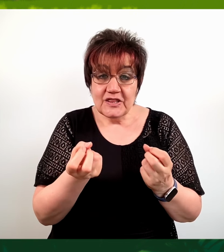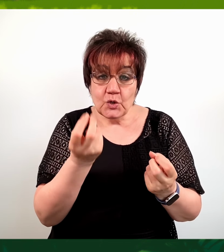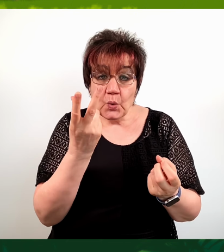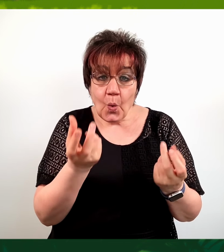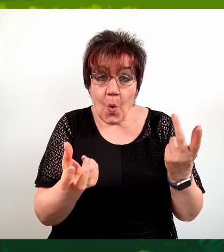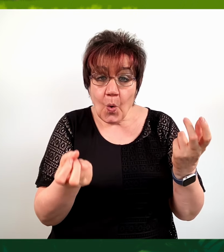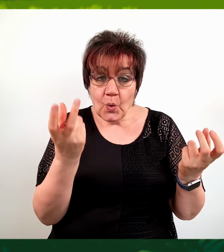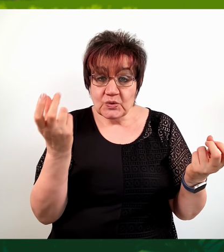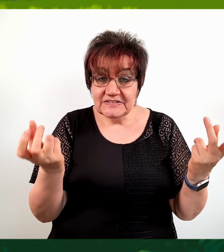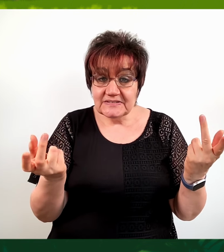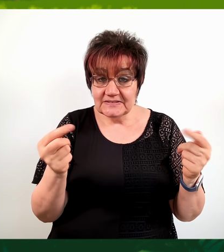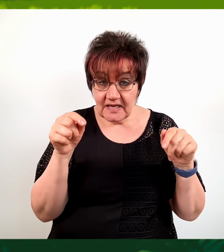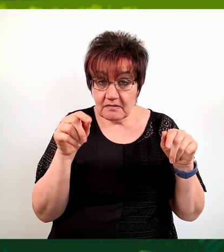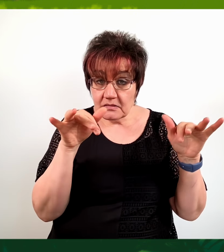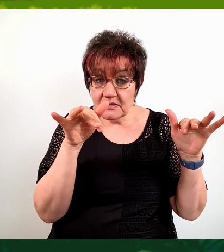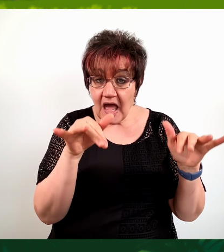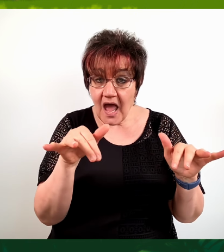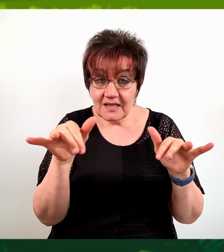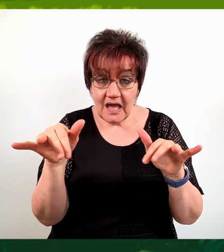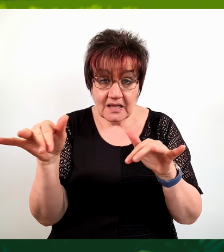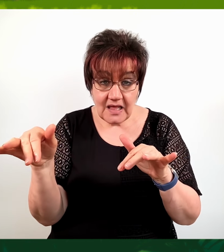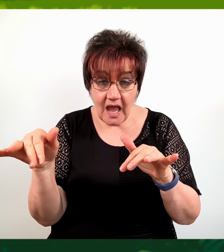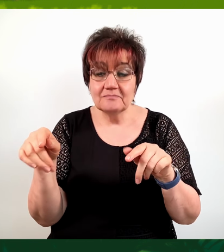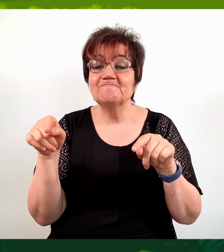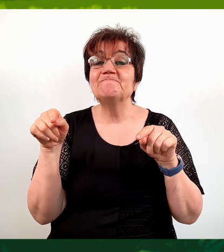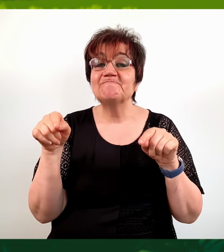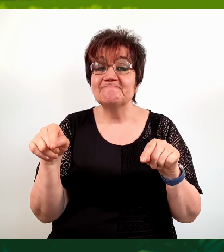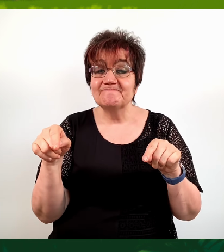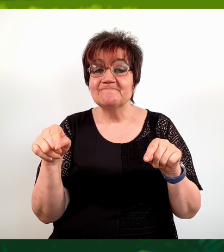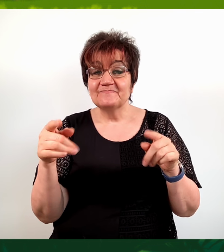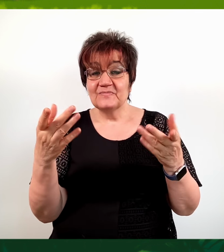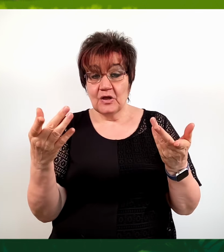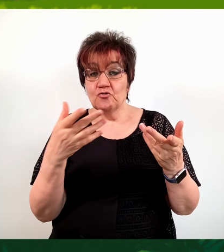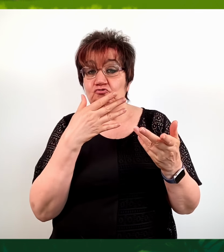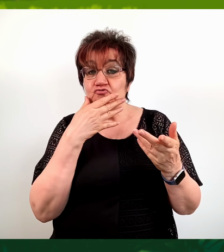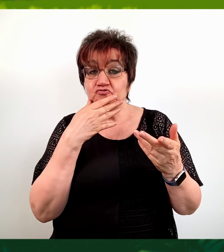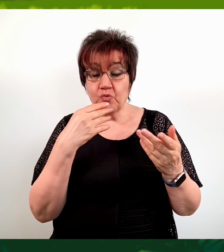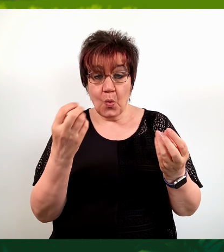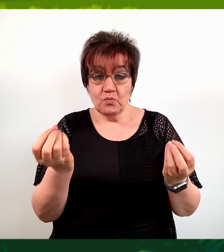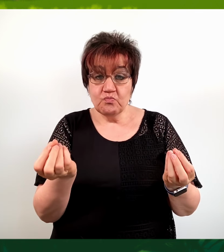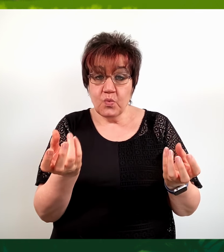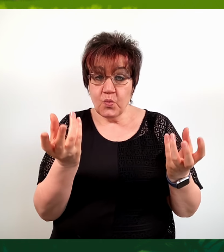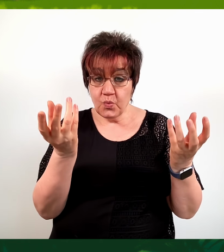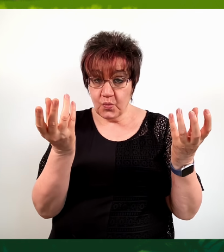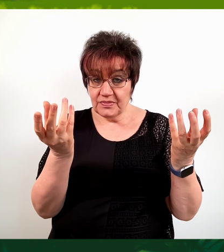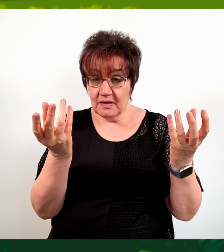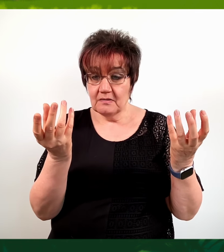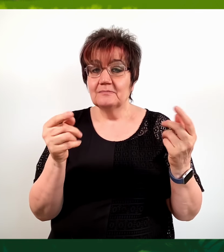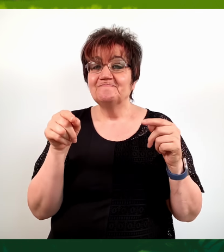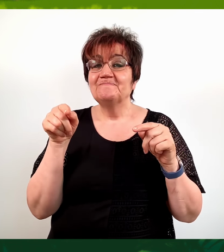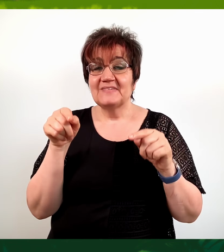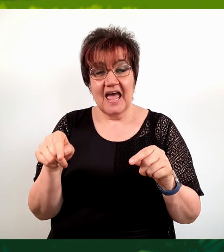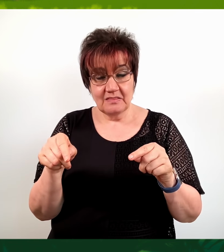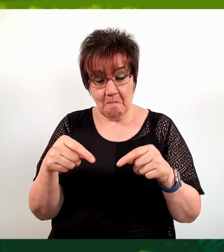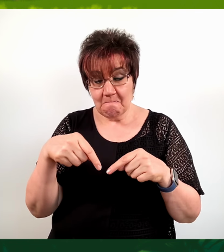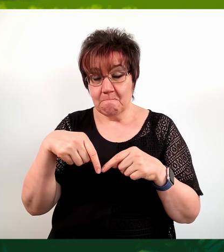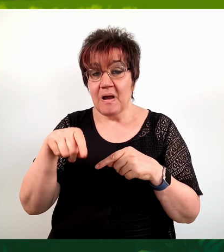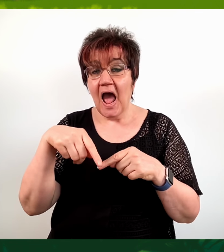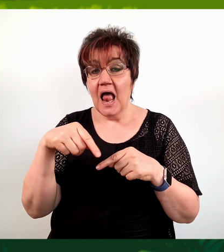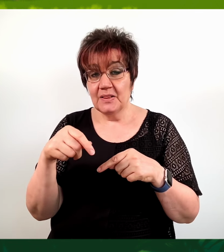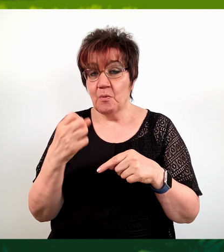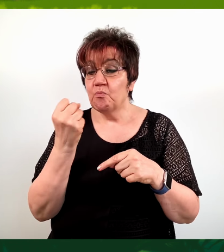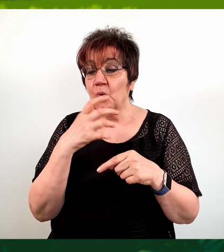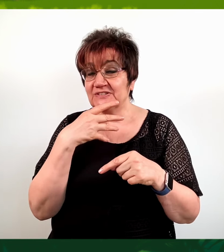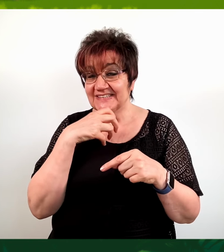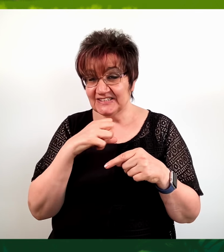Krokusse es schaffen, sich durch die Erde ihren Weg zu bannen, um ihre schönen Blüten den Menschen zu zeigen, dauert es